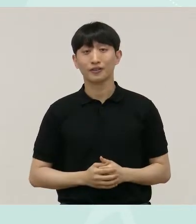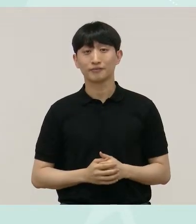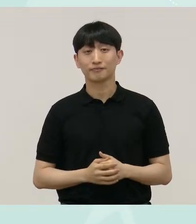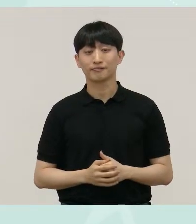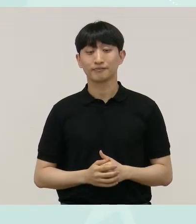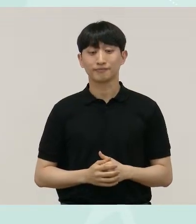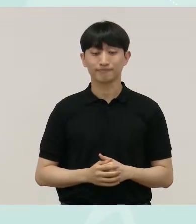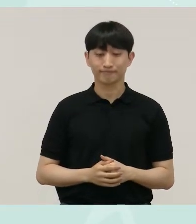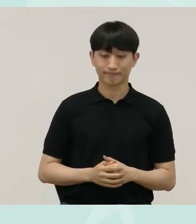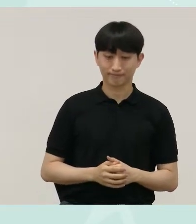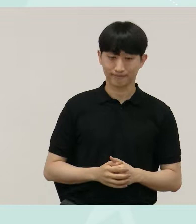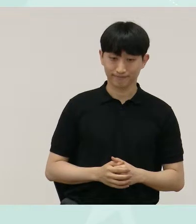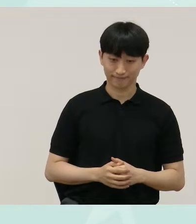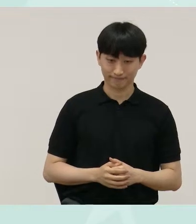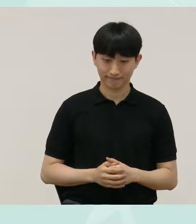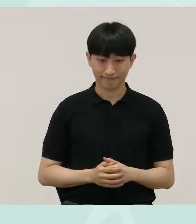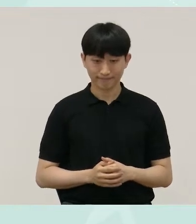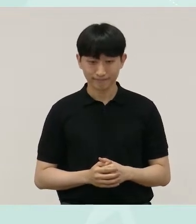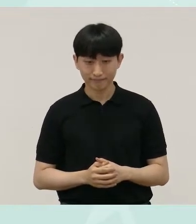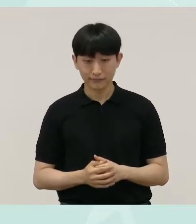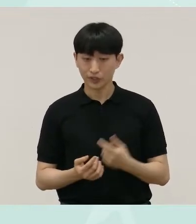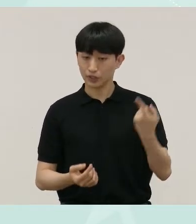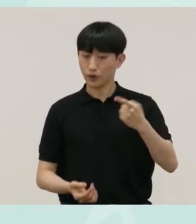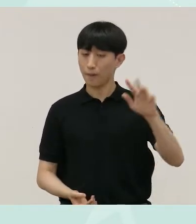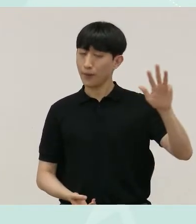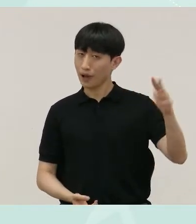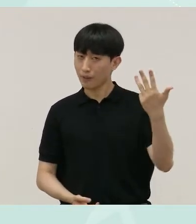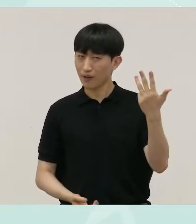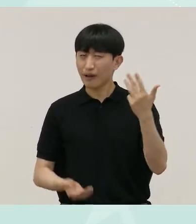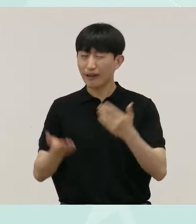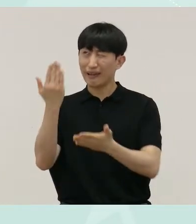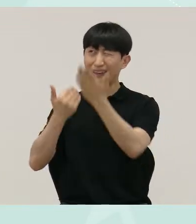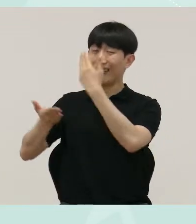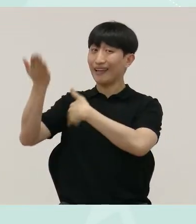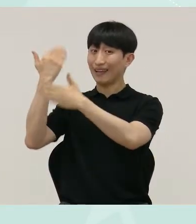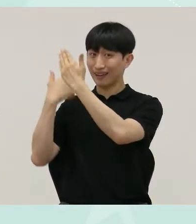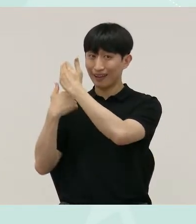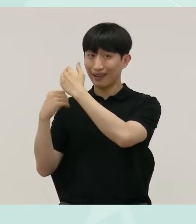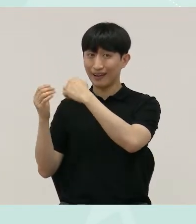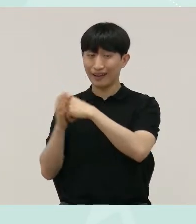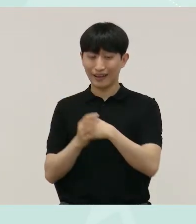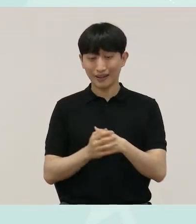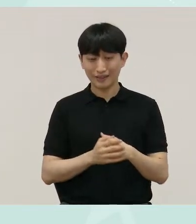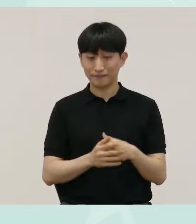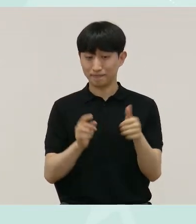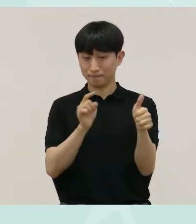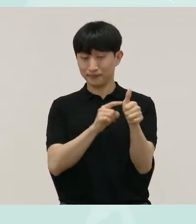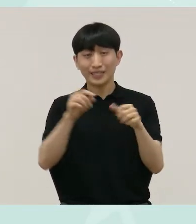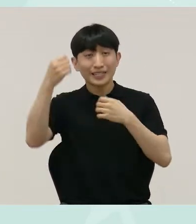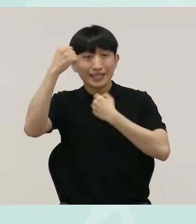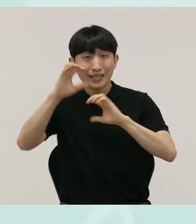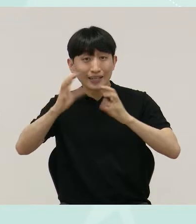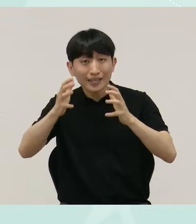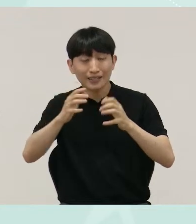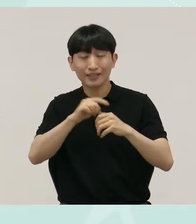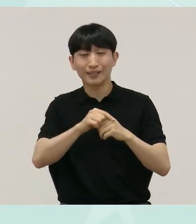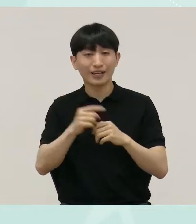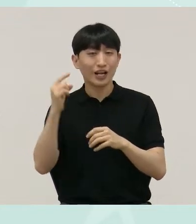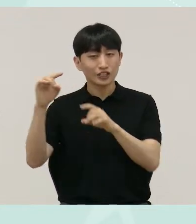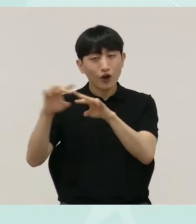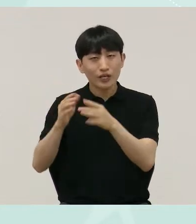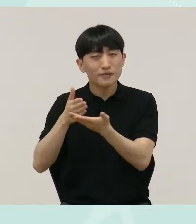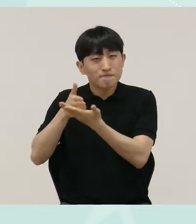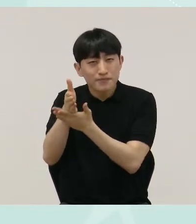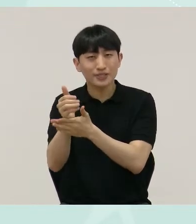그래서 이 1800년도를 거슬러 올라갑니다. 알렉산드로 볼타라고 하는 이태리의 전기